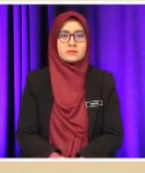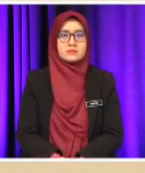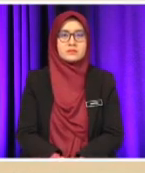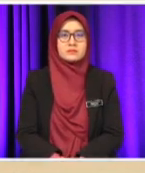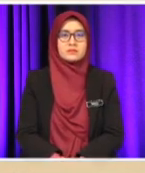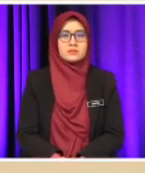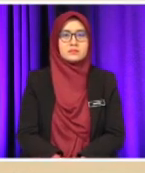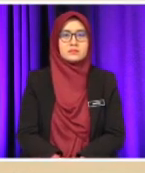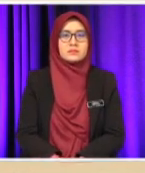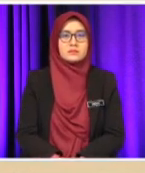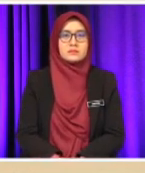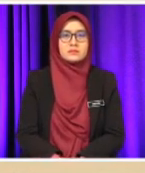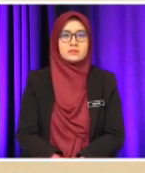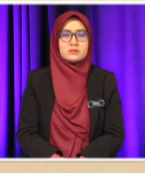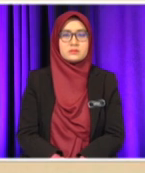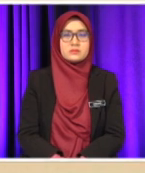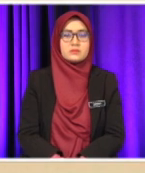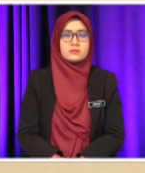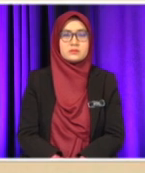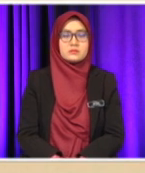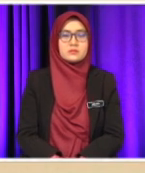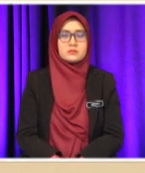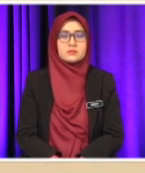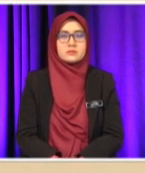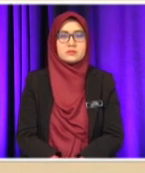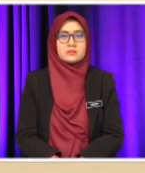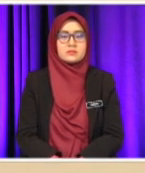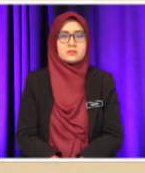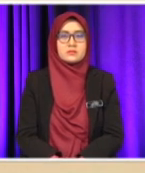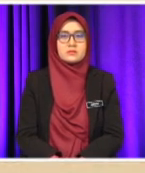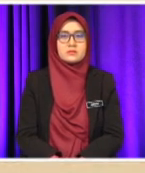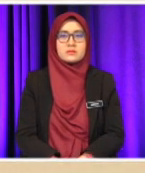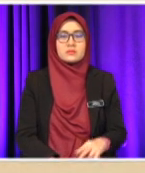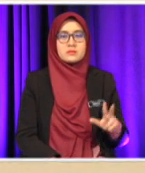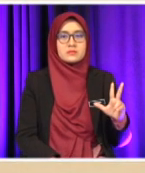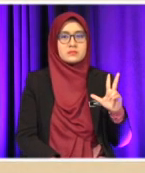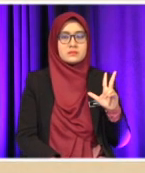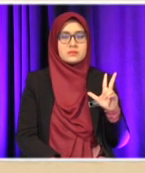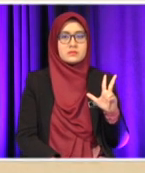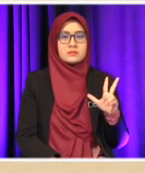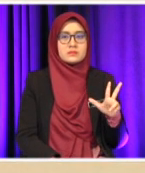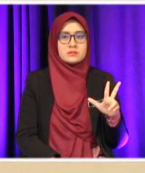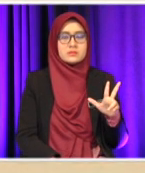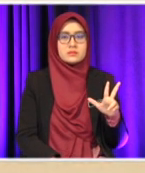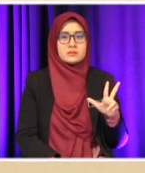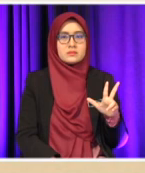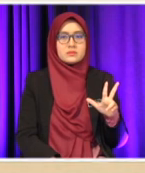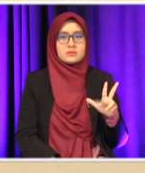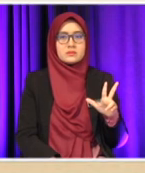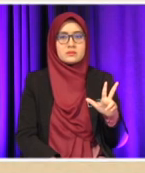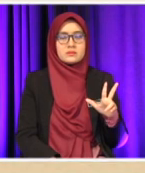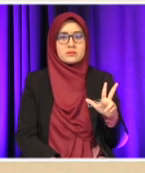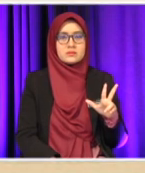nilai-nilai sentimental tuh di situ kemudian tumbuhan kuatir sama Ridho atau tiruan boleh digunakan dalam